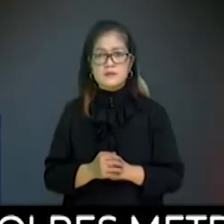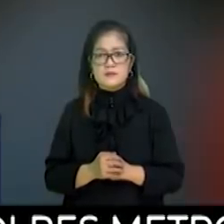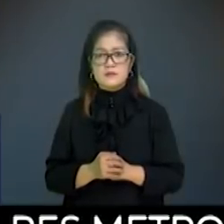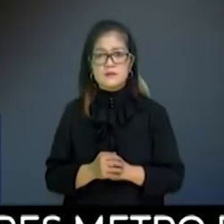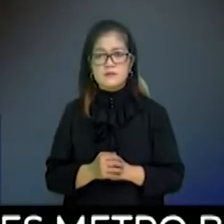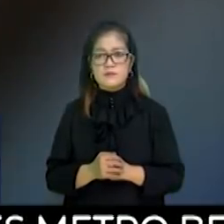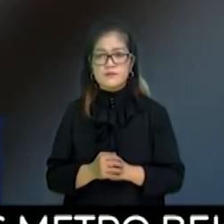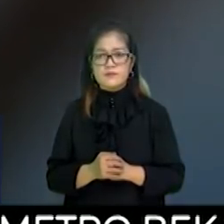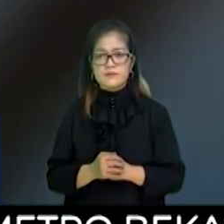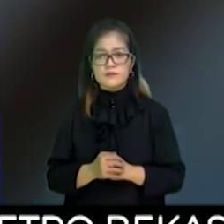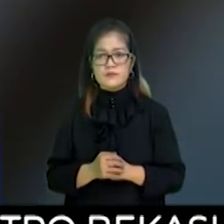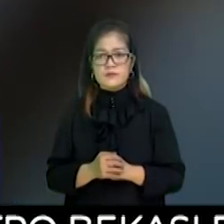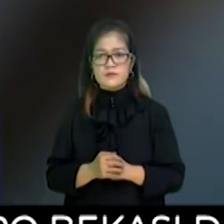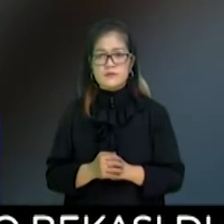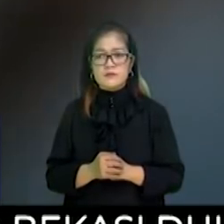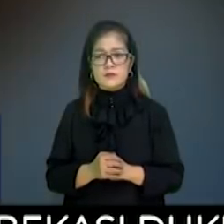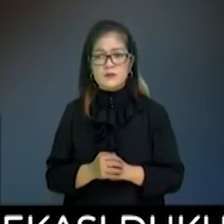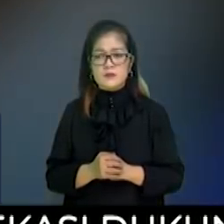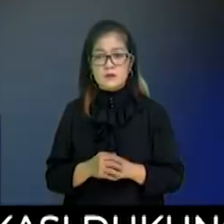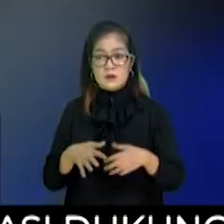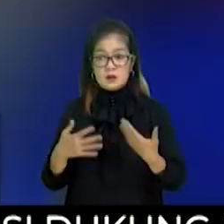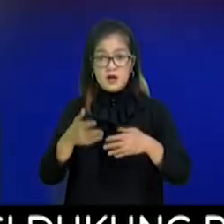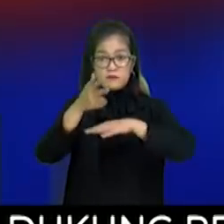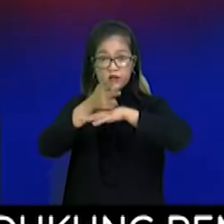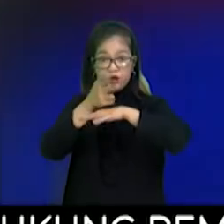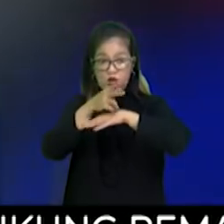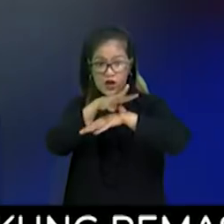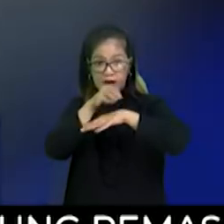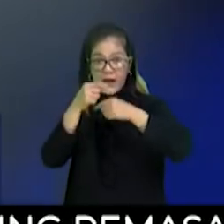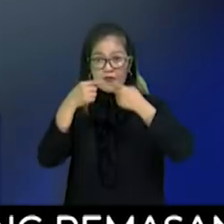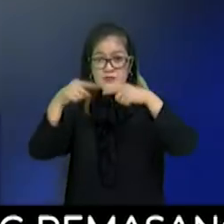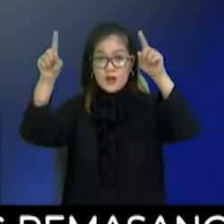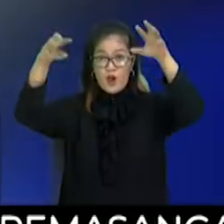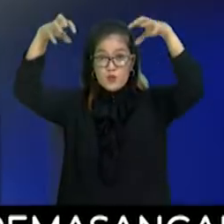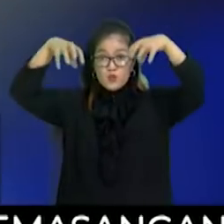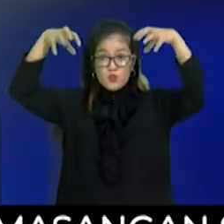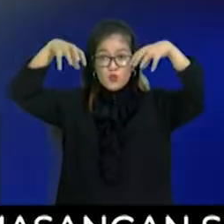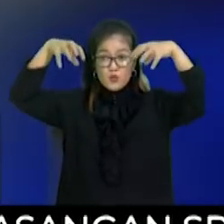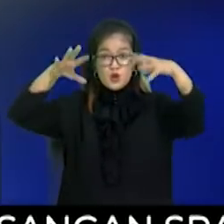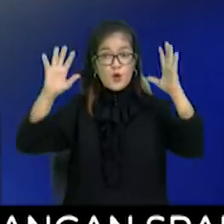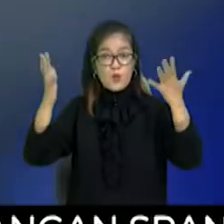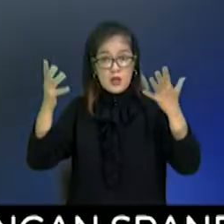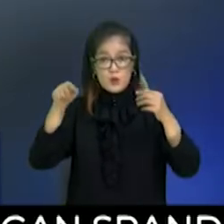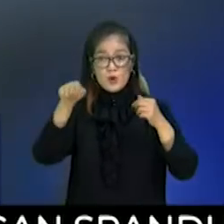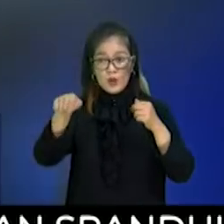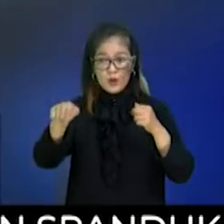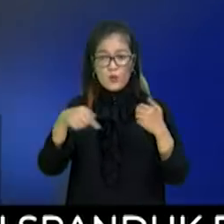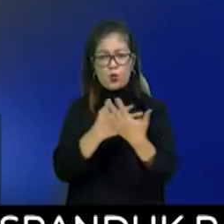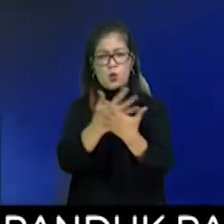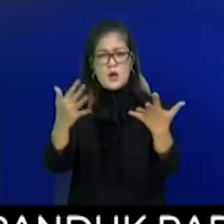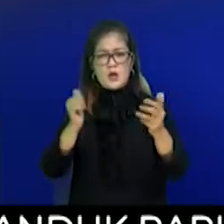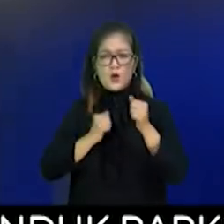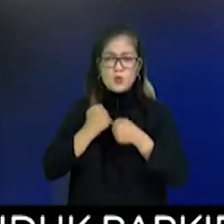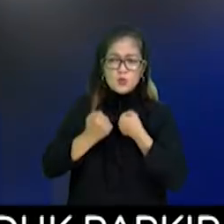bacotin dalam rekaman video amatir ditengah guyuran hujan Sejumlah warga berusaha menghentikan mobil yang hanyut dan terseret arus sungai